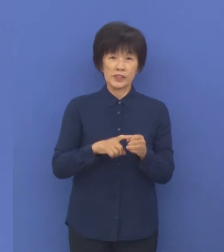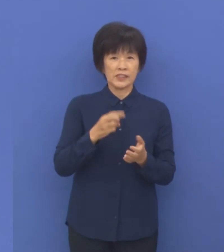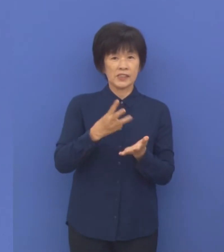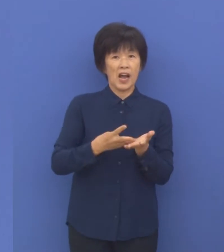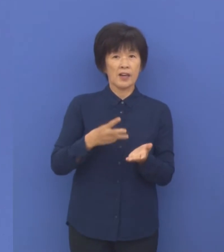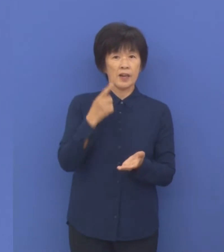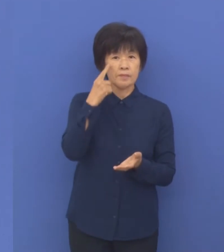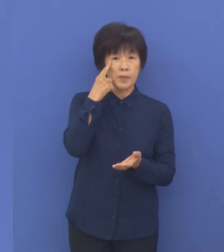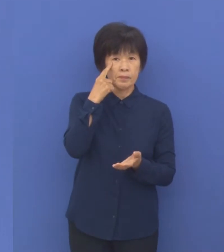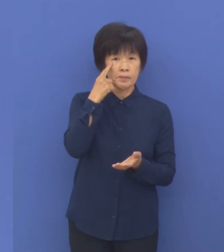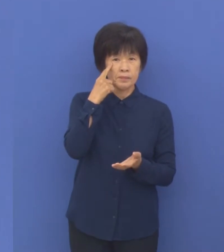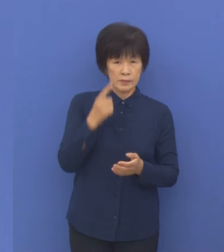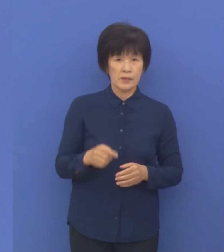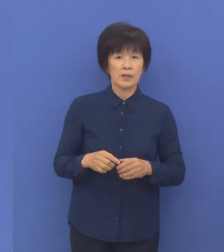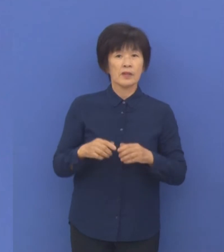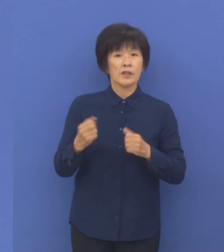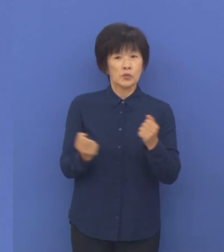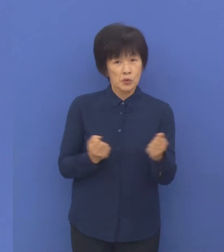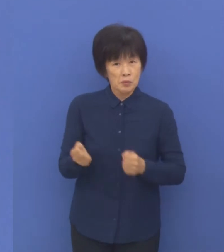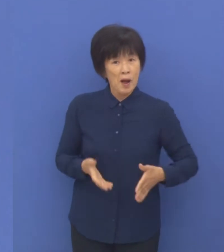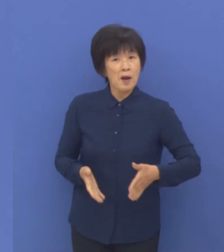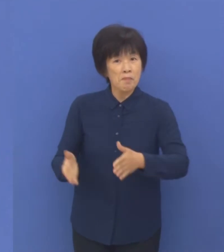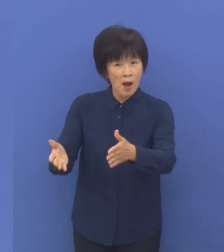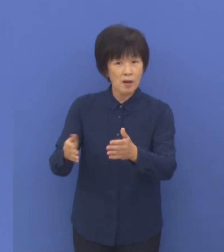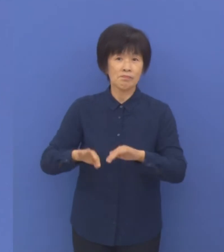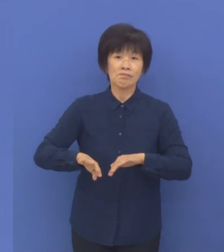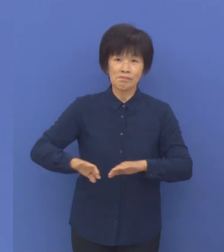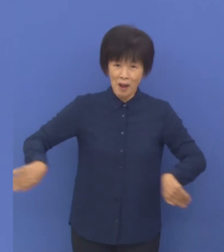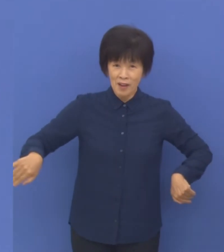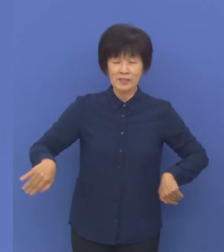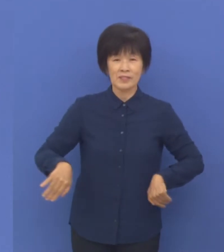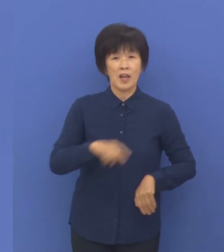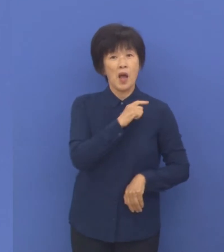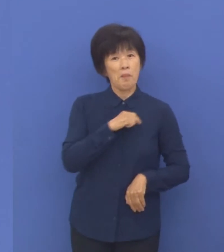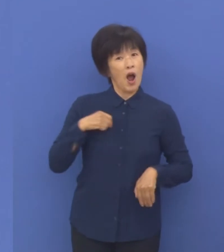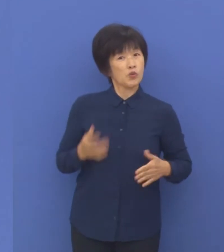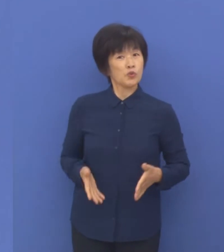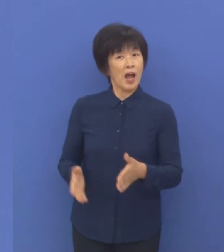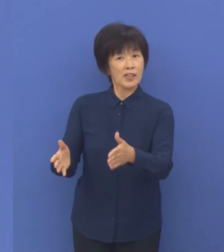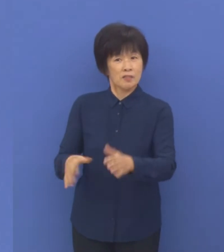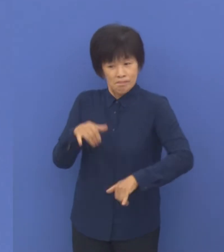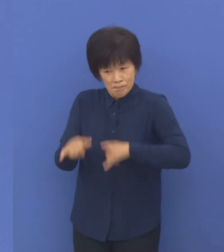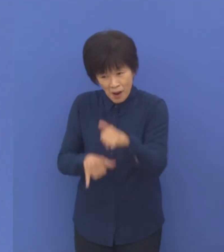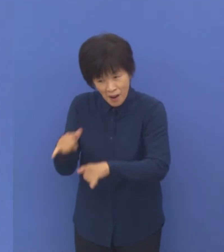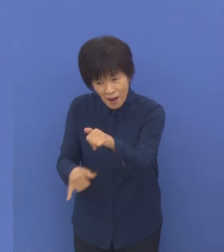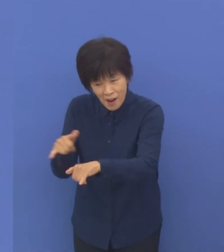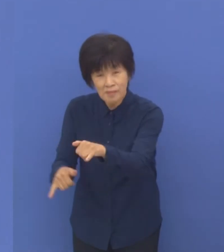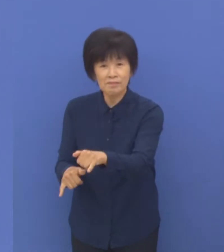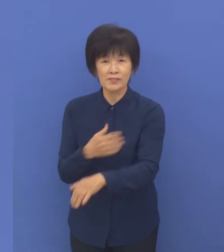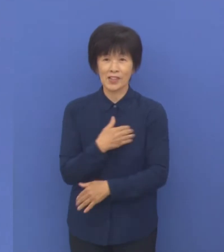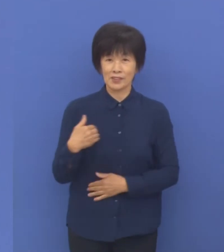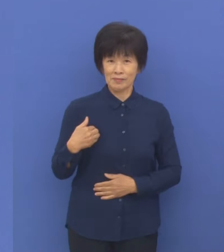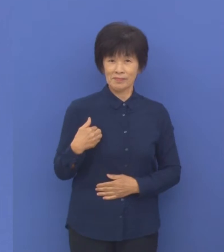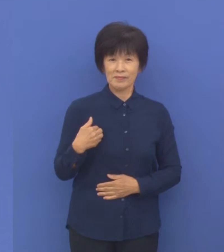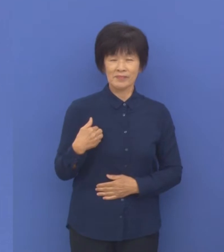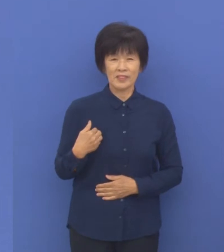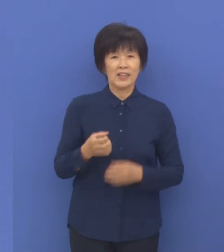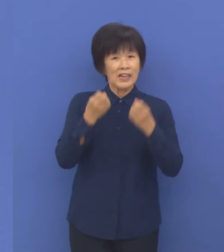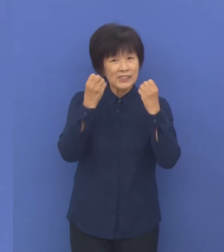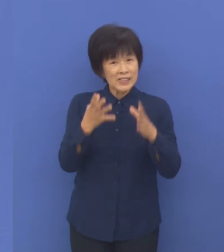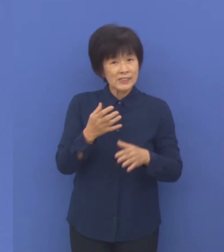は自動車専用道路の西海パールラインを自転車で走行し